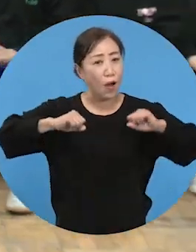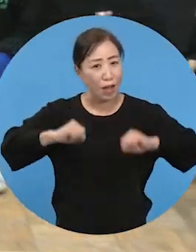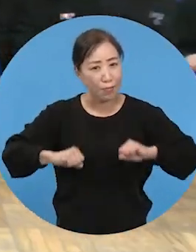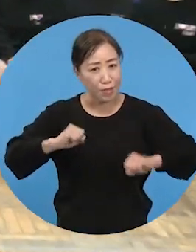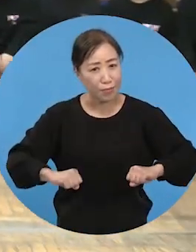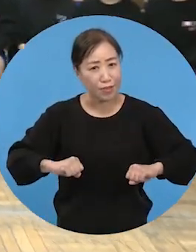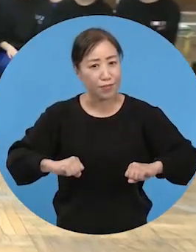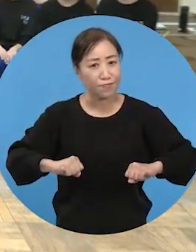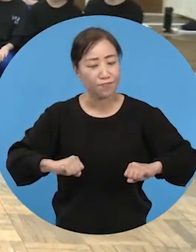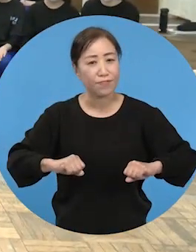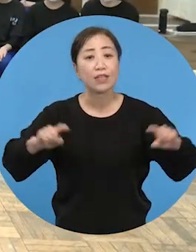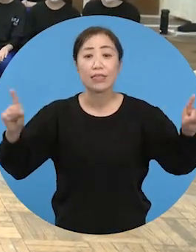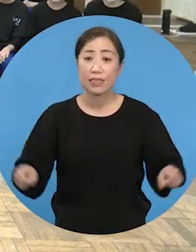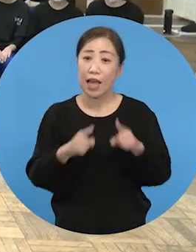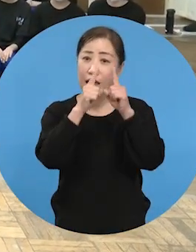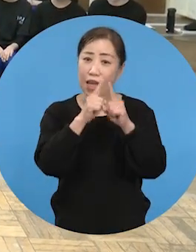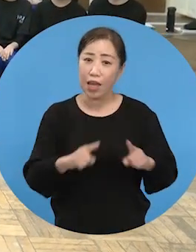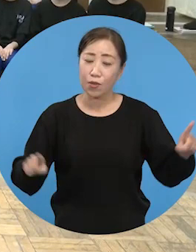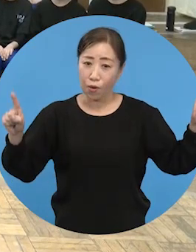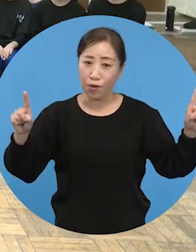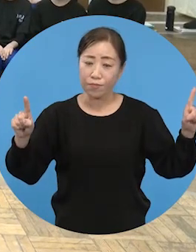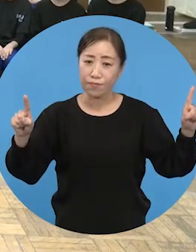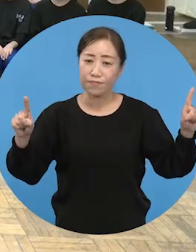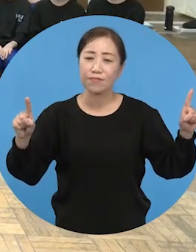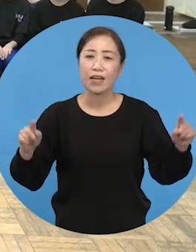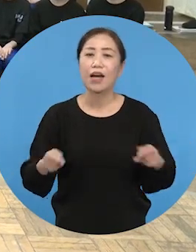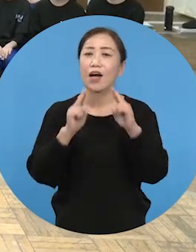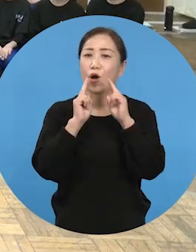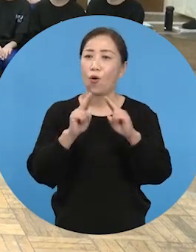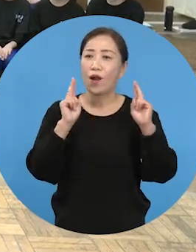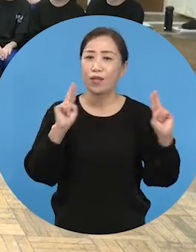るぞ。せーの、